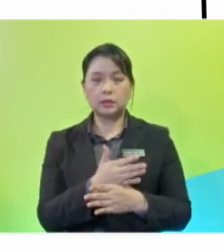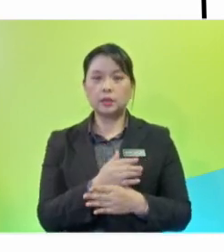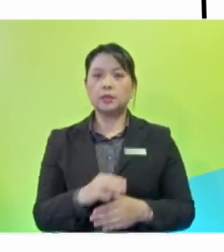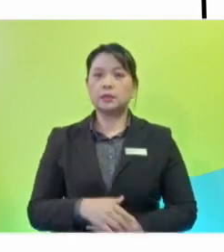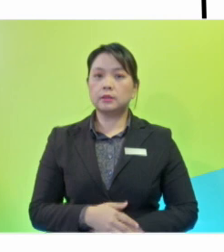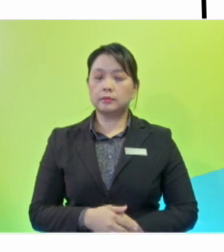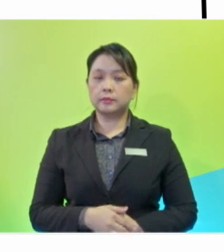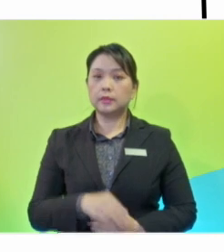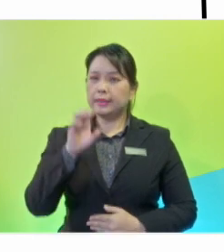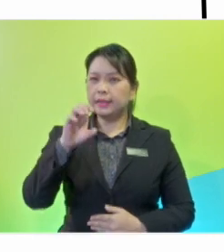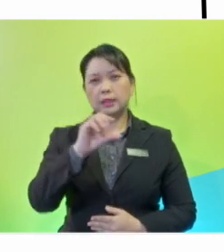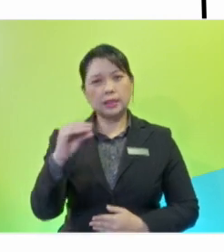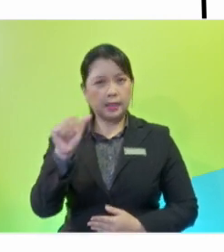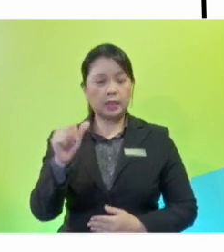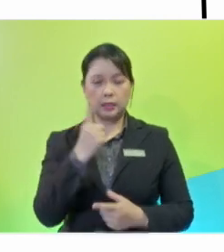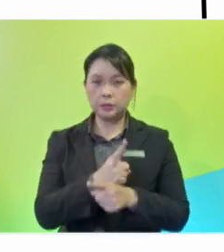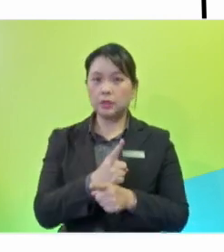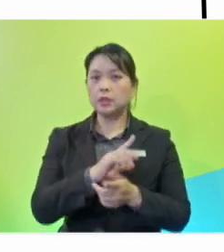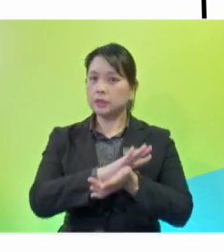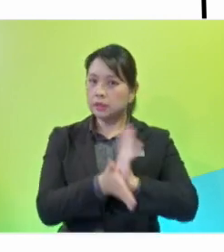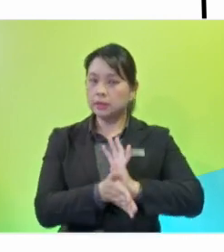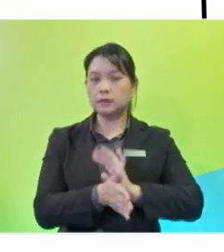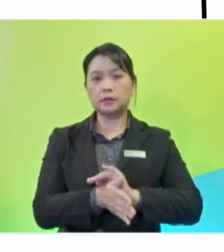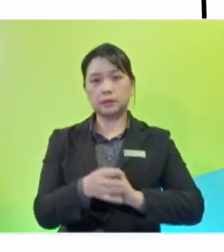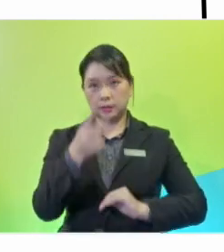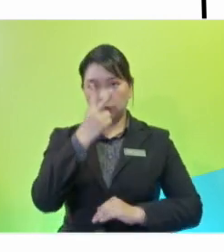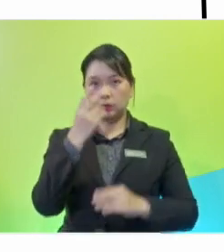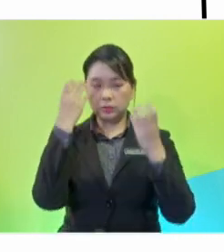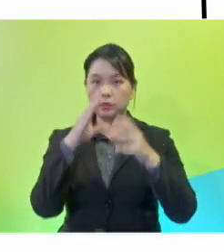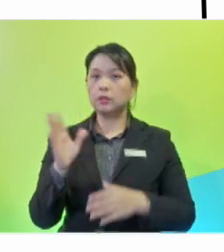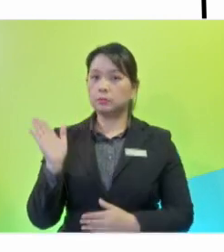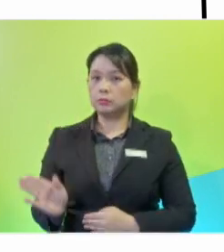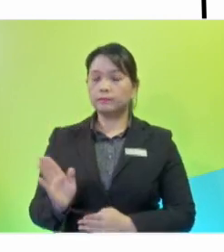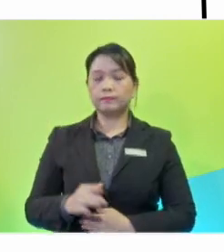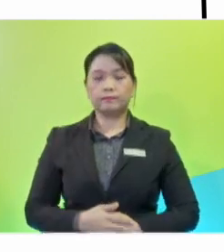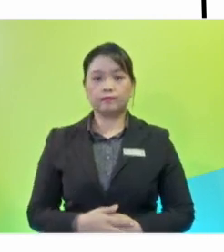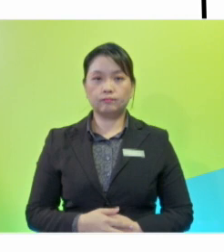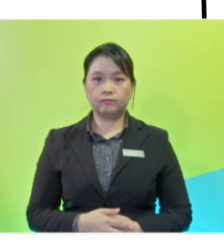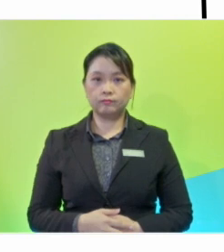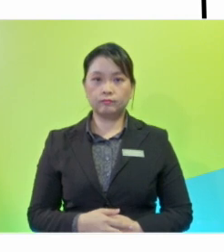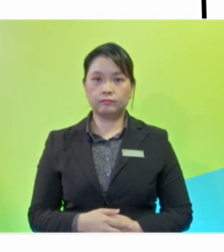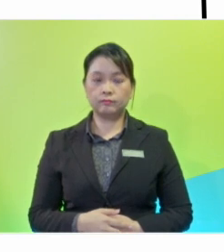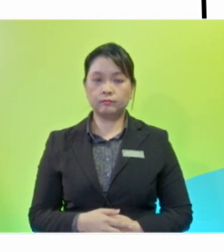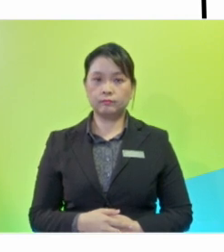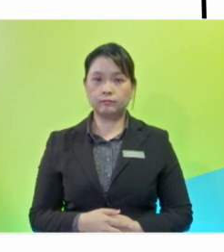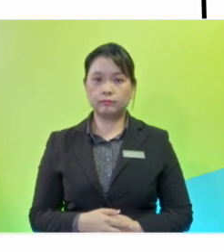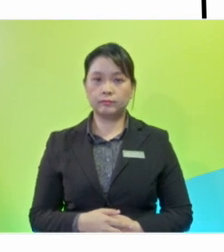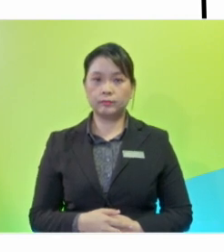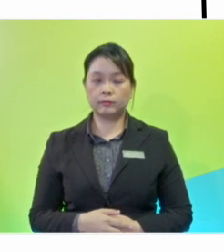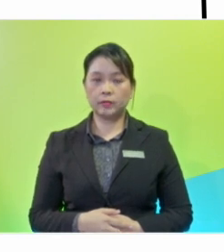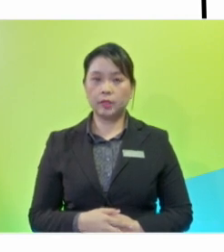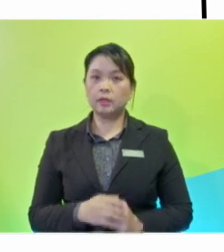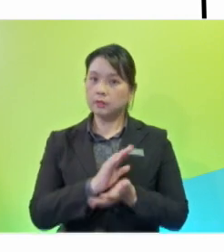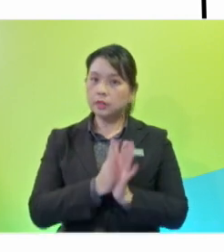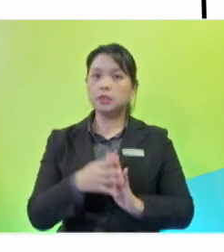Oke terdapat tiga tambah 7 bagi 2 2 + -6 / 2 maka